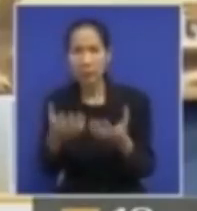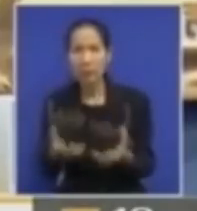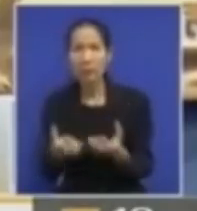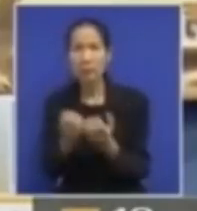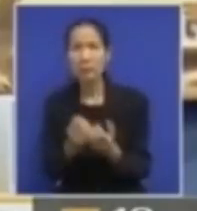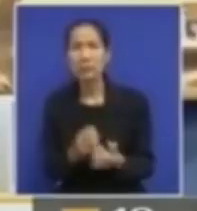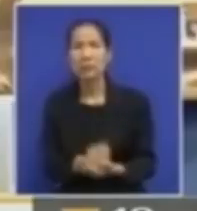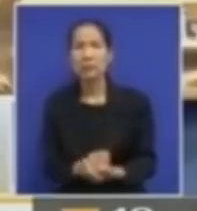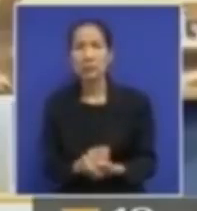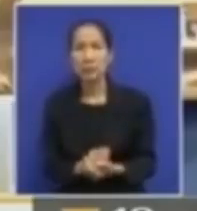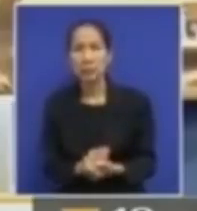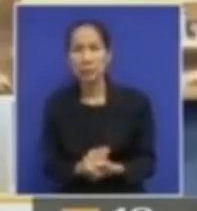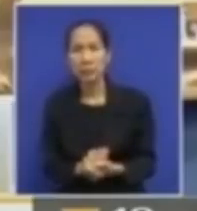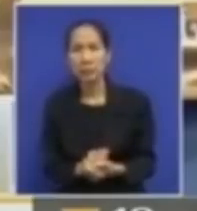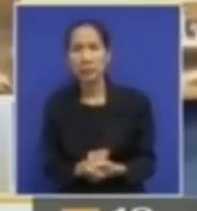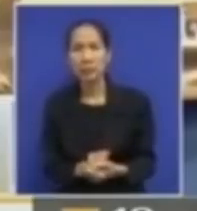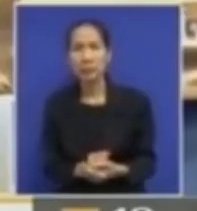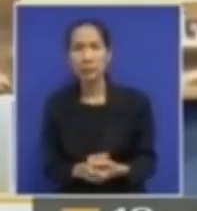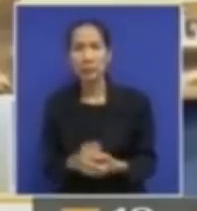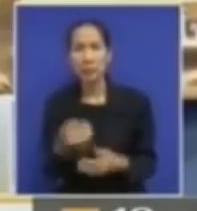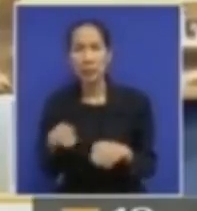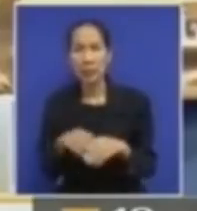ข้อ11ของมาตรฐานจริยธ